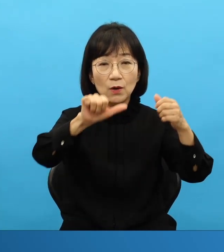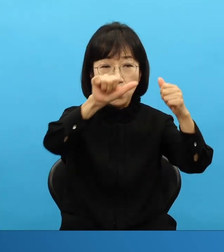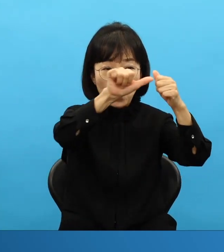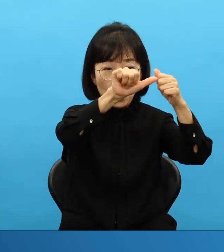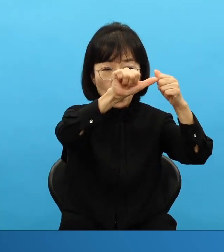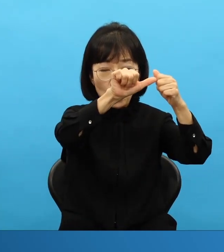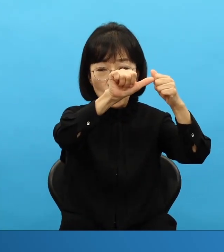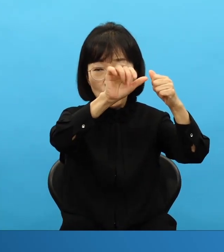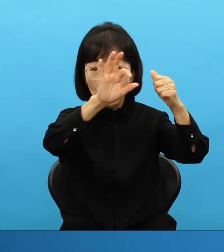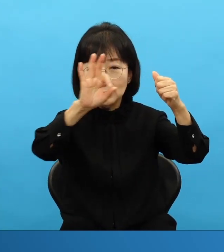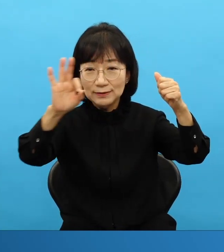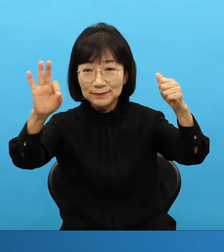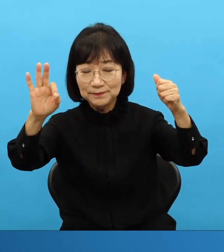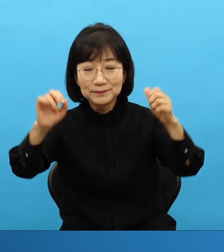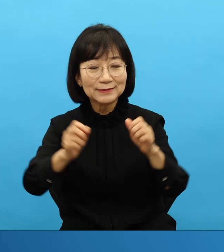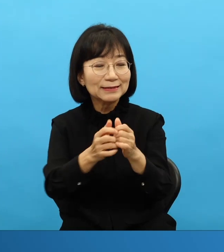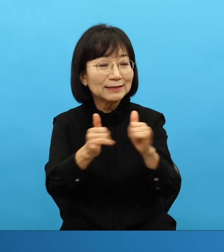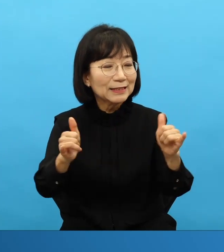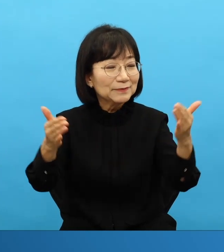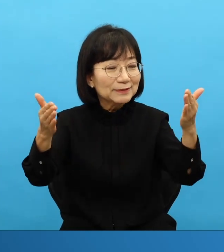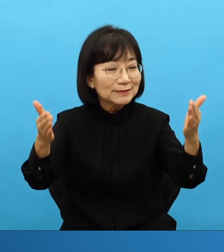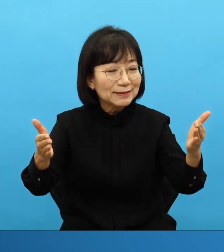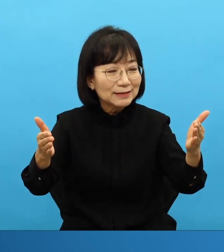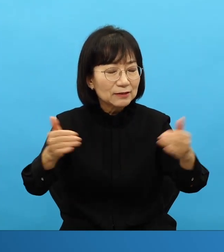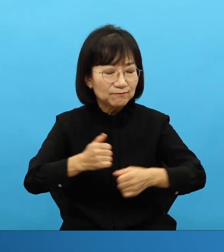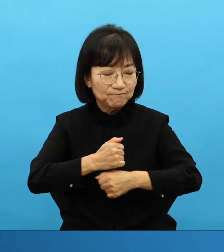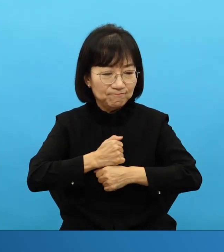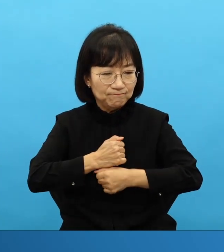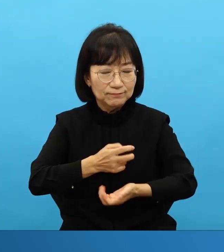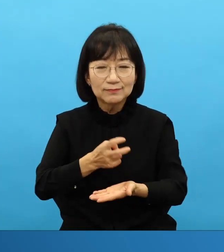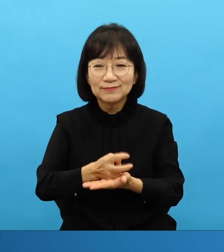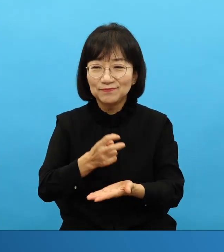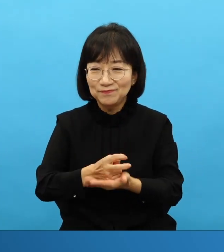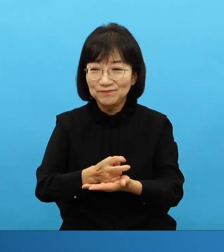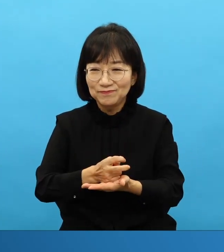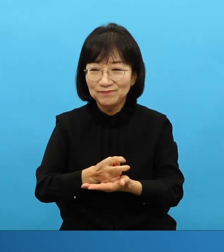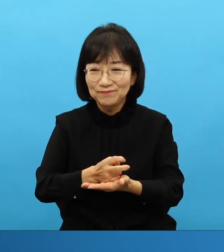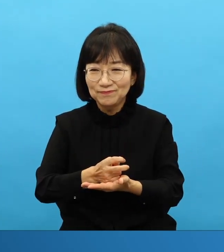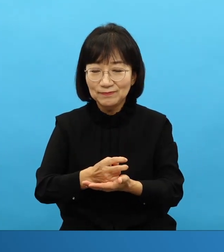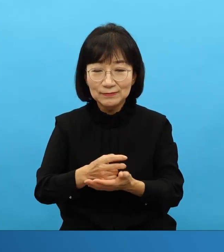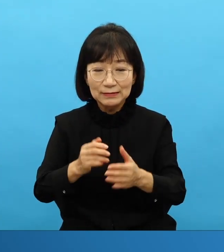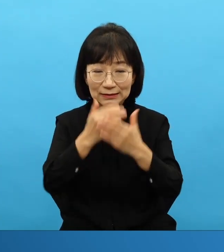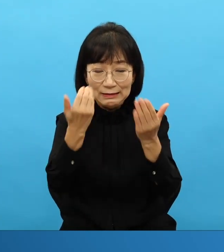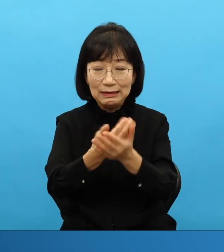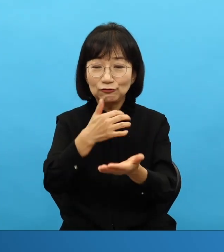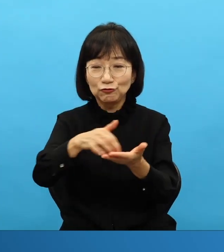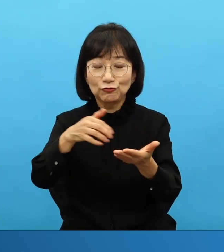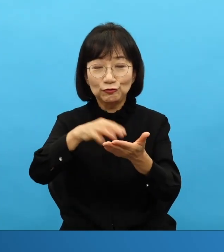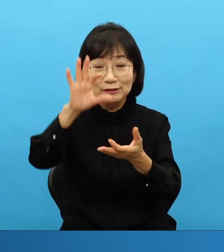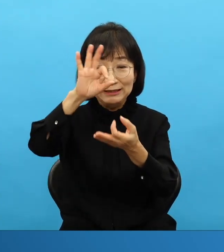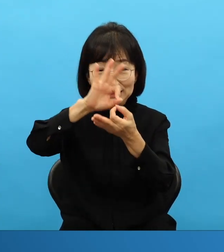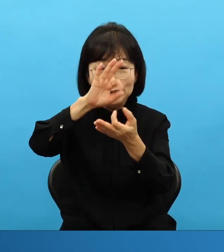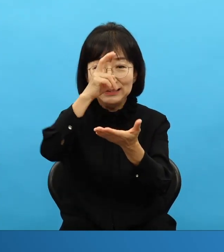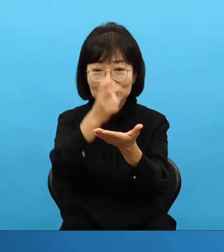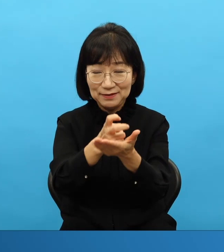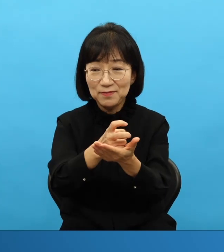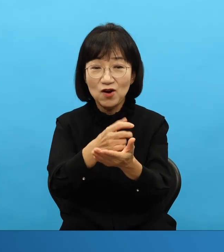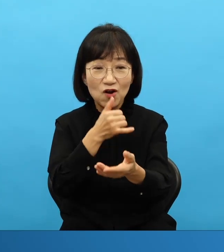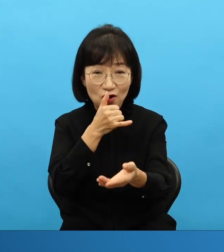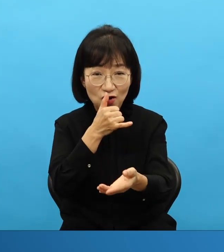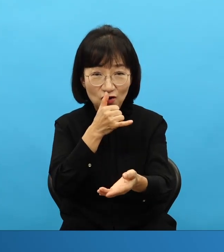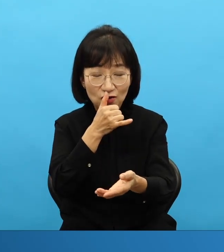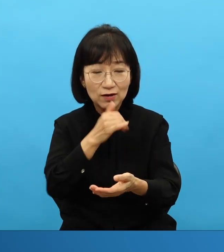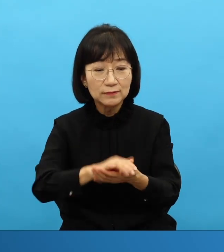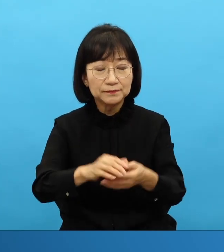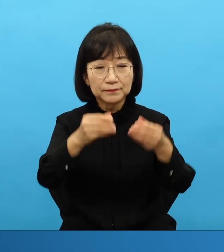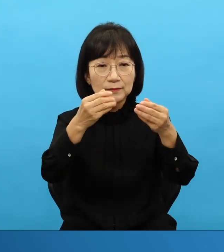10계명은 인간관계 속에서 지켜야 할 계명이에요. 这5到10诫命呢，是在人际关系当中要守的诫命。 이